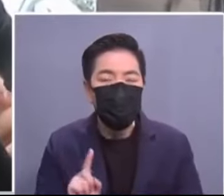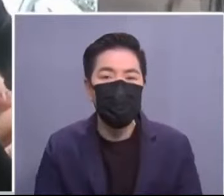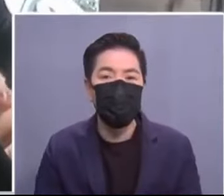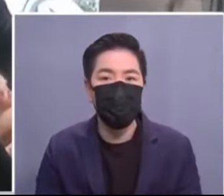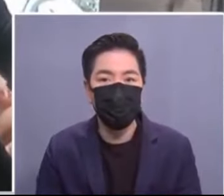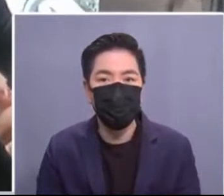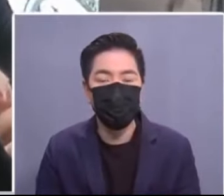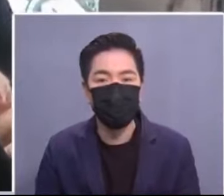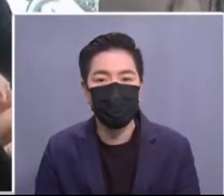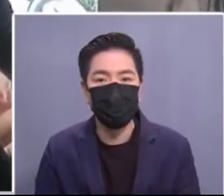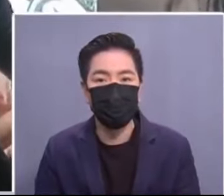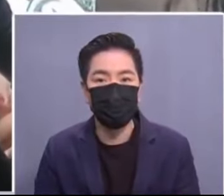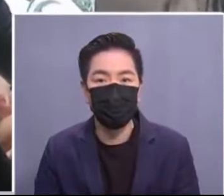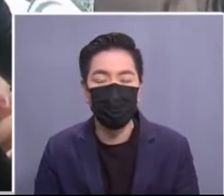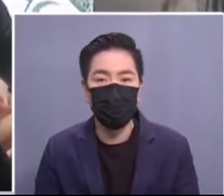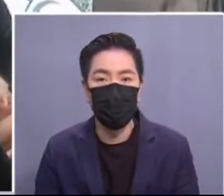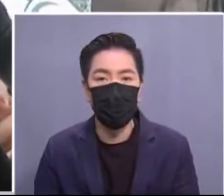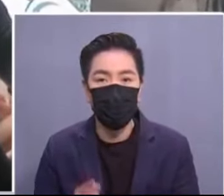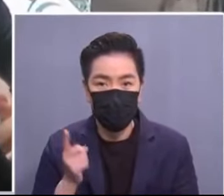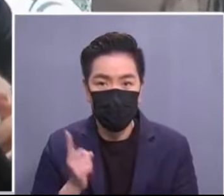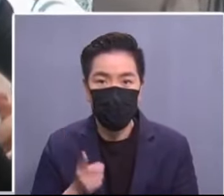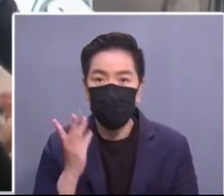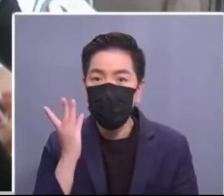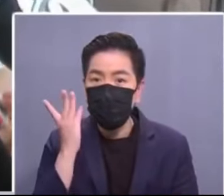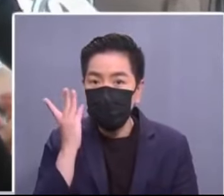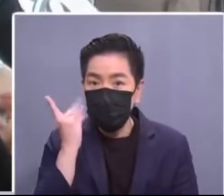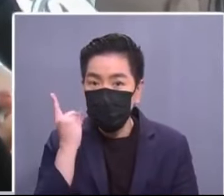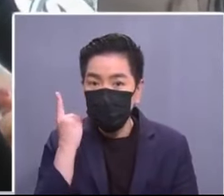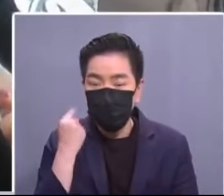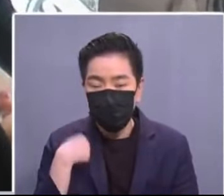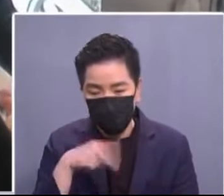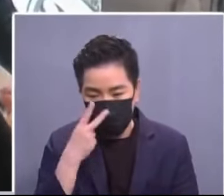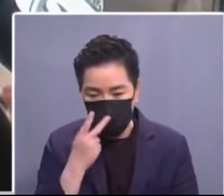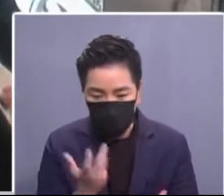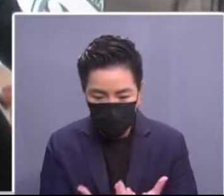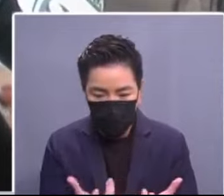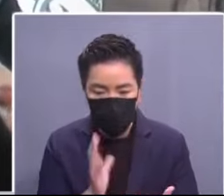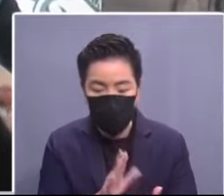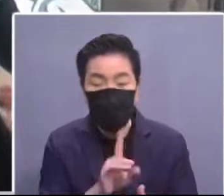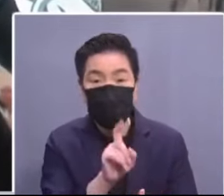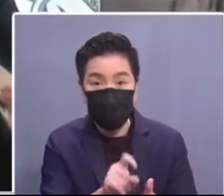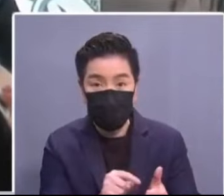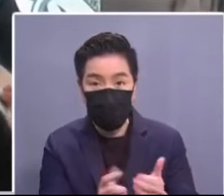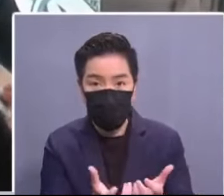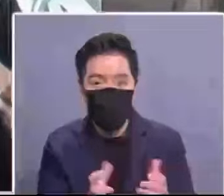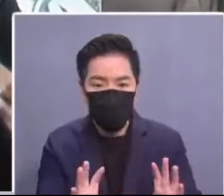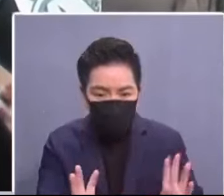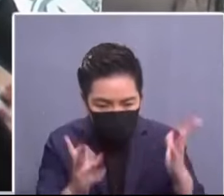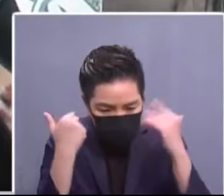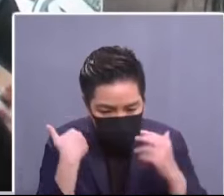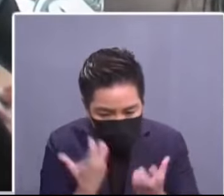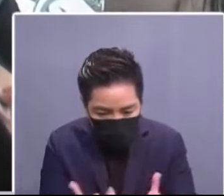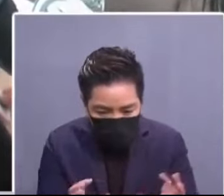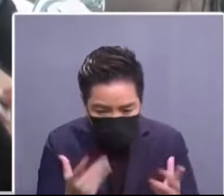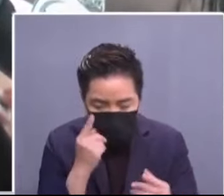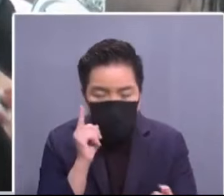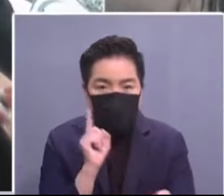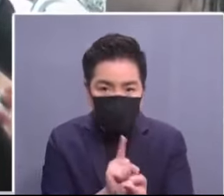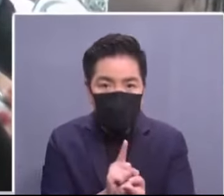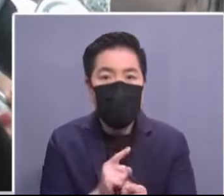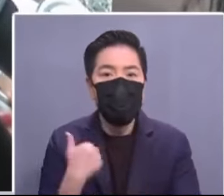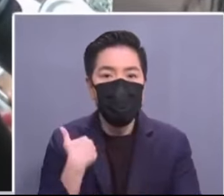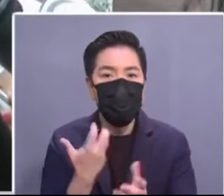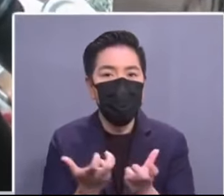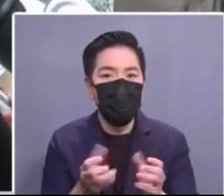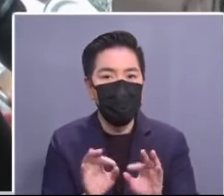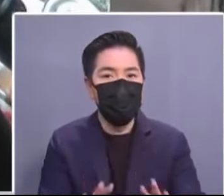คือจริงๆเนี่ยนะครับเมื่อวานเราก็ได้มีการตรวจสอบทรัพย์สินของผู้ตายด้วยว่ามีอะไรที่หายไปเราก็จะพบว่า